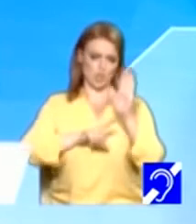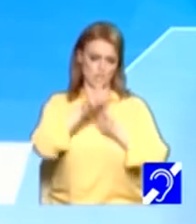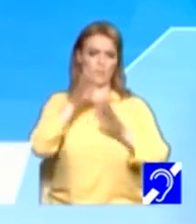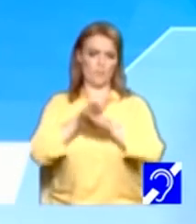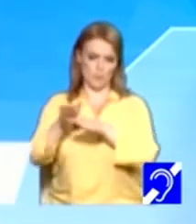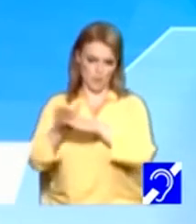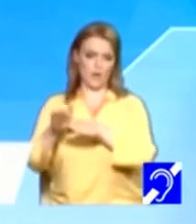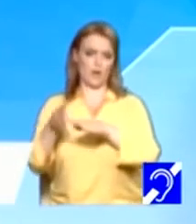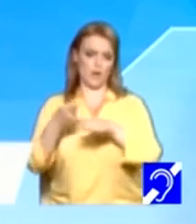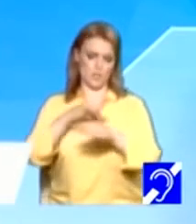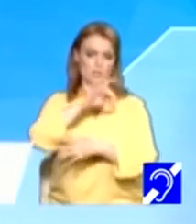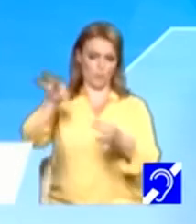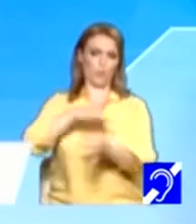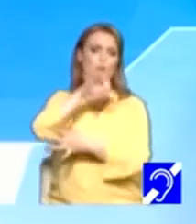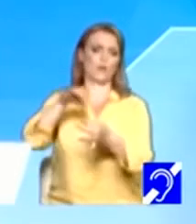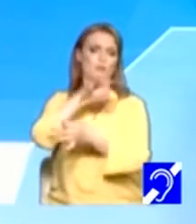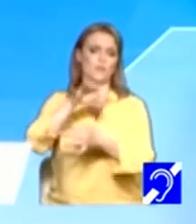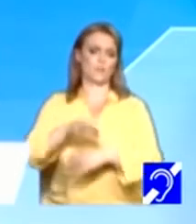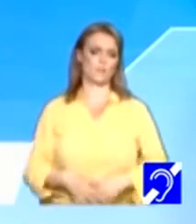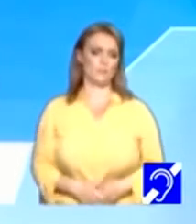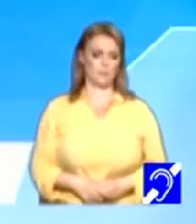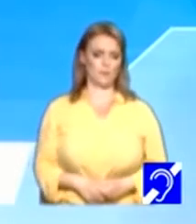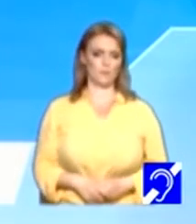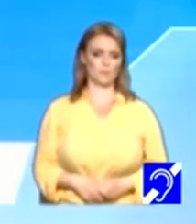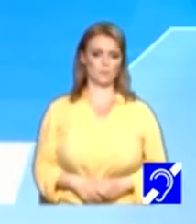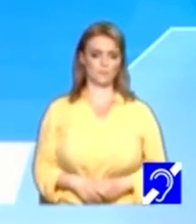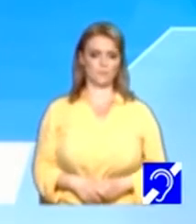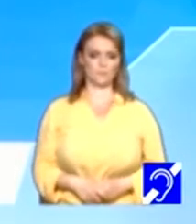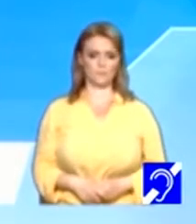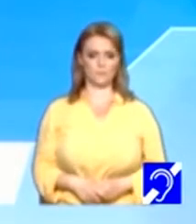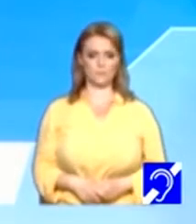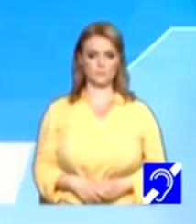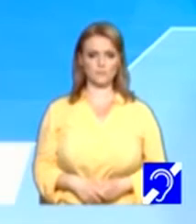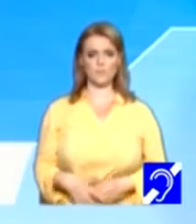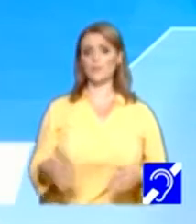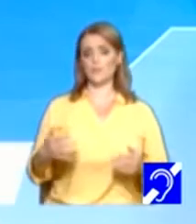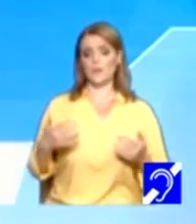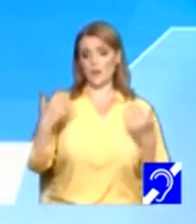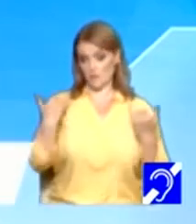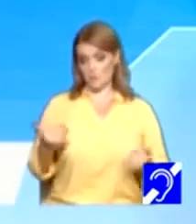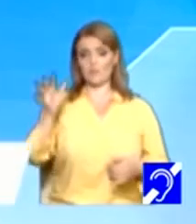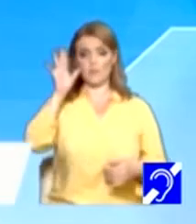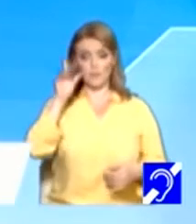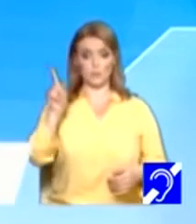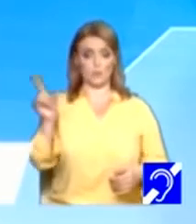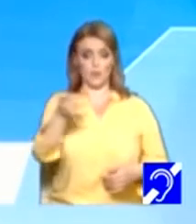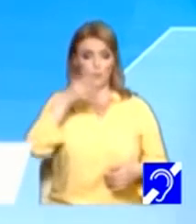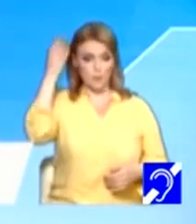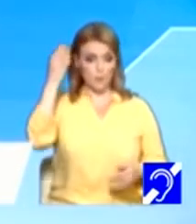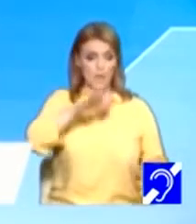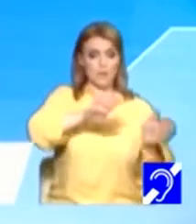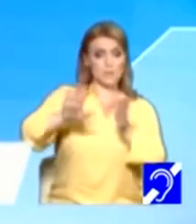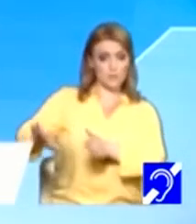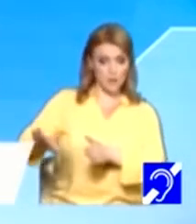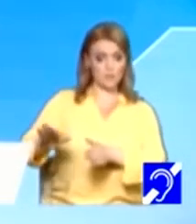de orientarea și geostrategiei și orice fel de minunății de genul acesta. Este timpul ca Republica Moldova un pic să lase aceste